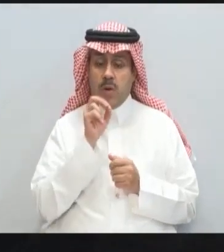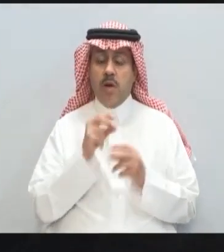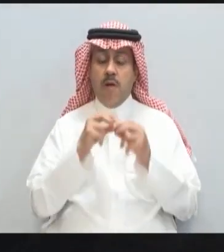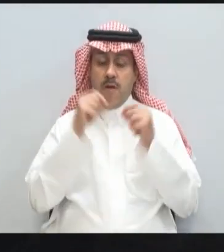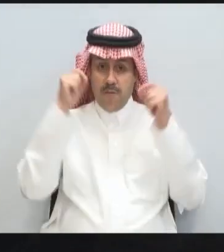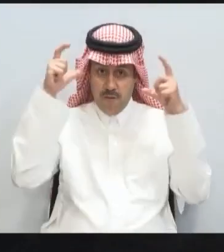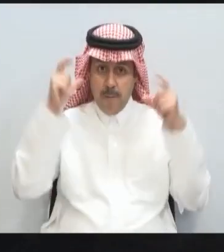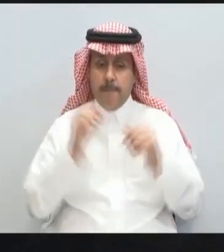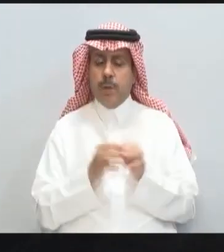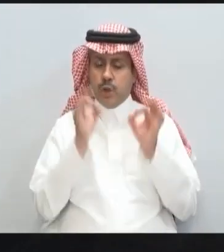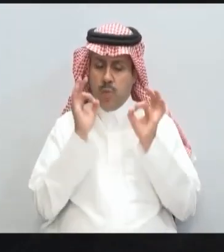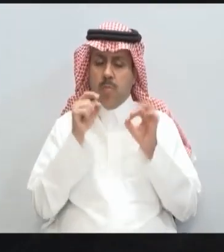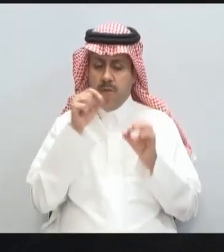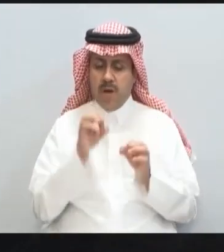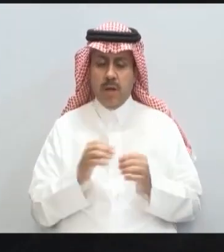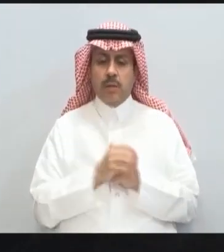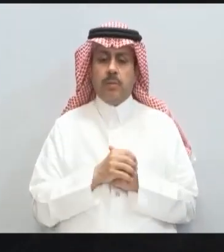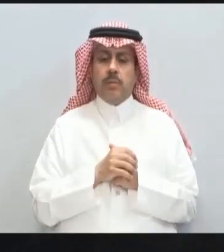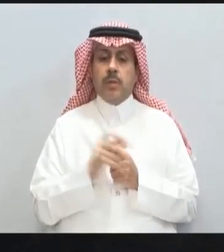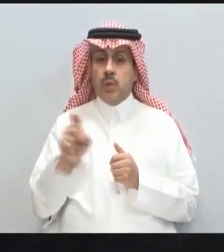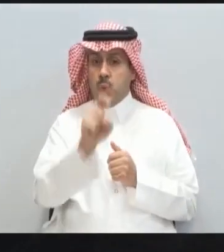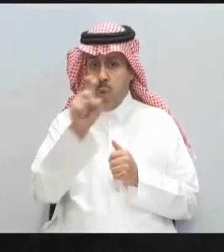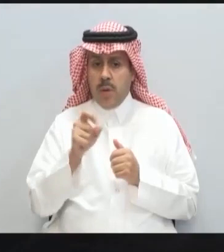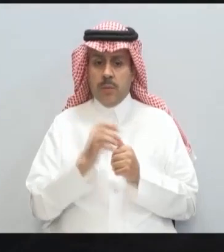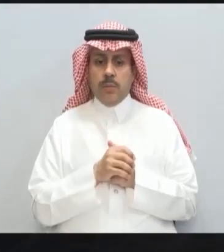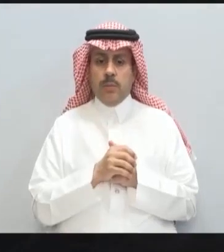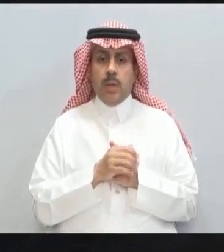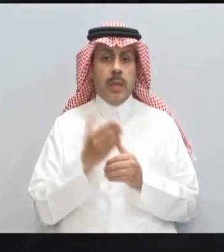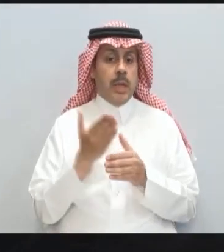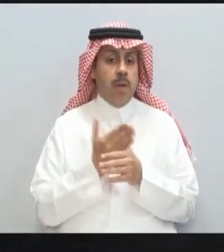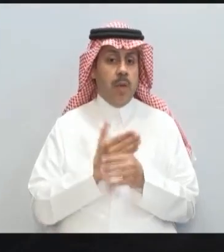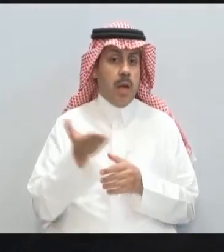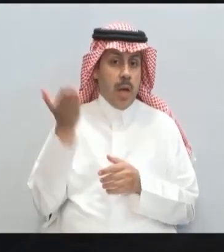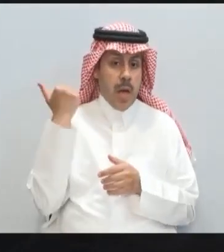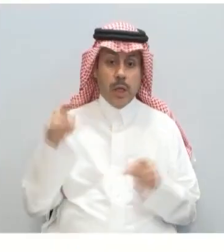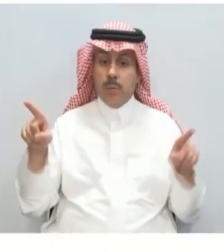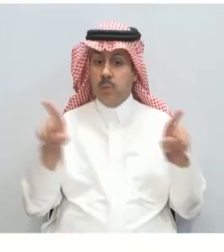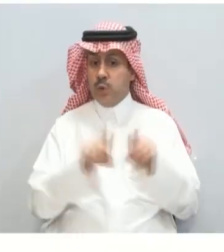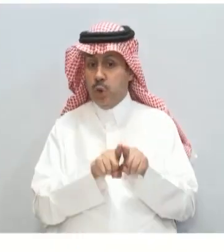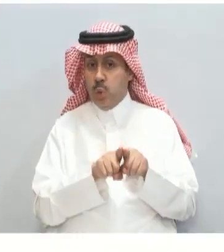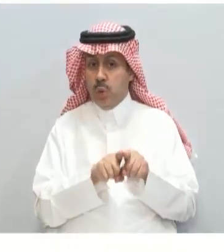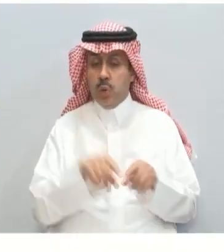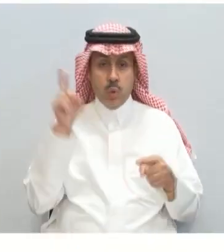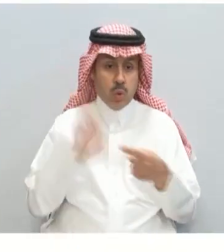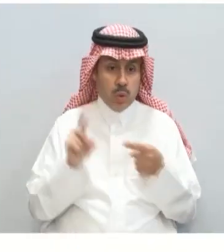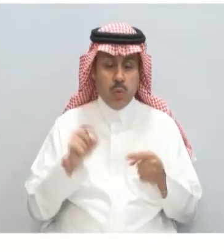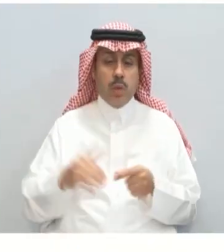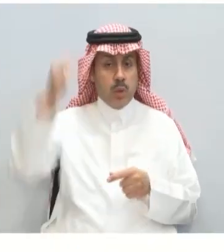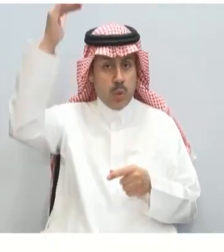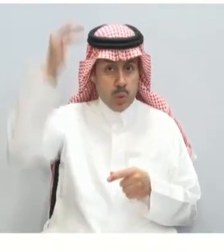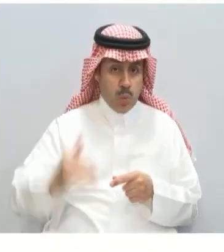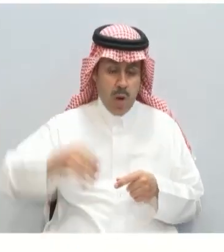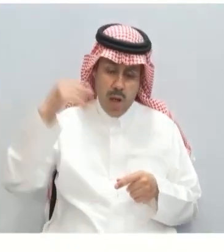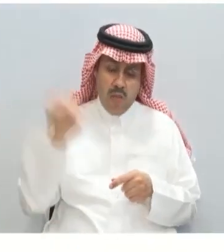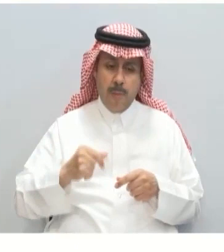الايات الكريمه التي معنا هنا سؤال لماذا كان المشركون يستعجلون